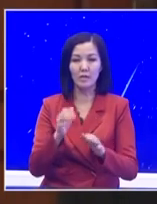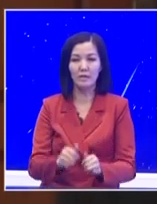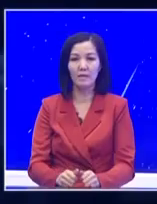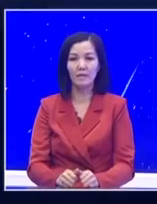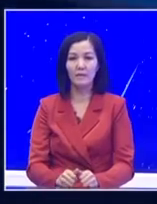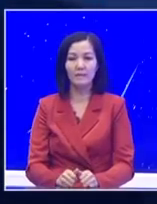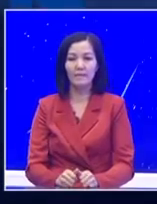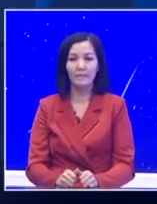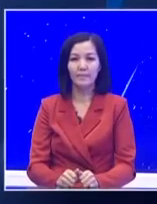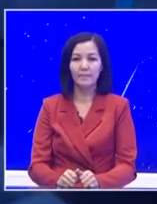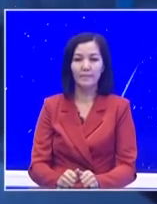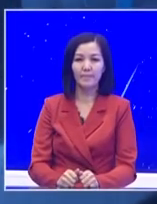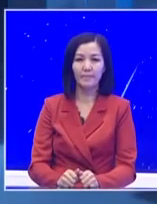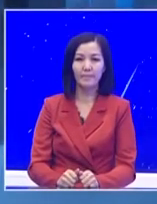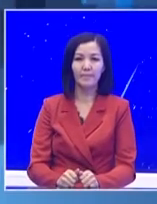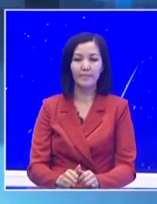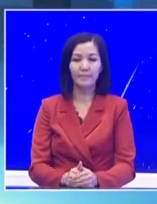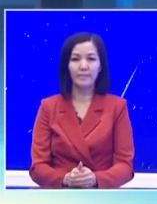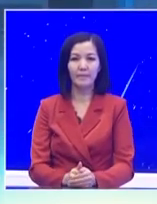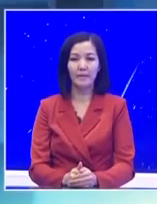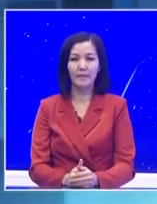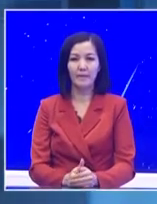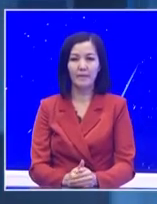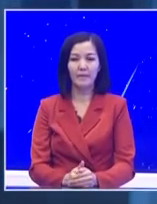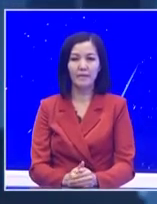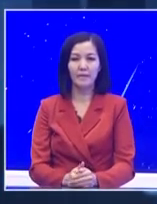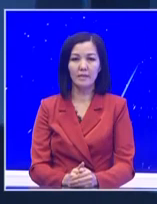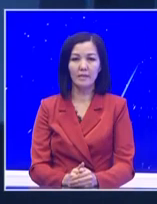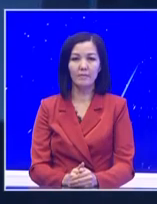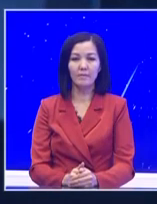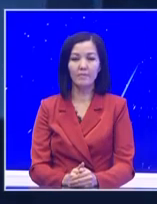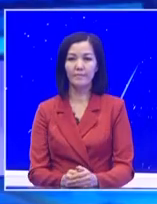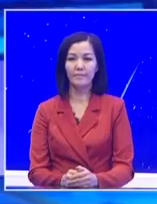ұйғарылады. Гүлжанат Мақұлжанова, Абзал Нүсіпов, Жетісу телеарнасы.